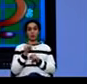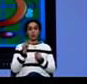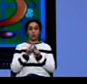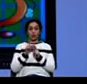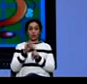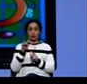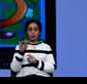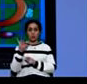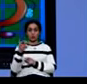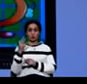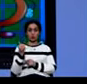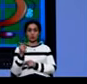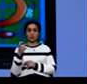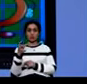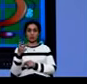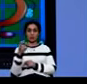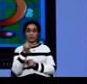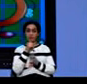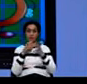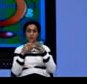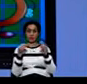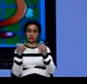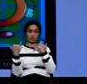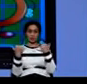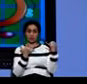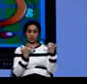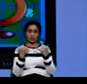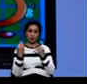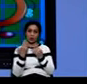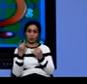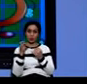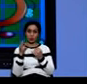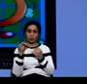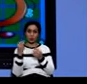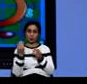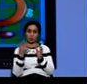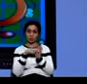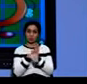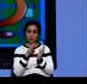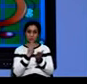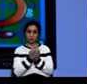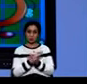Слова груша, слива, дыня. К какому роду они относятся?